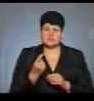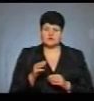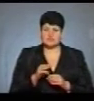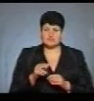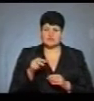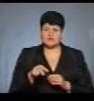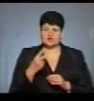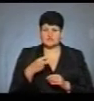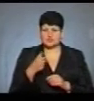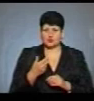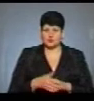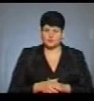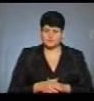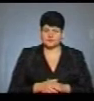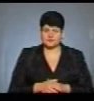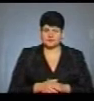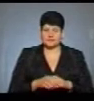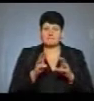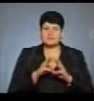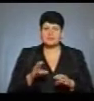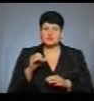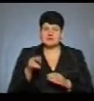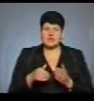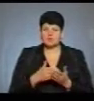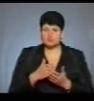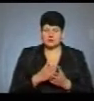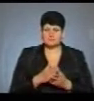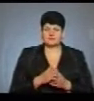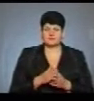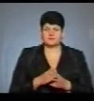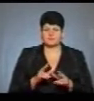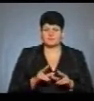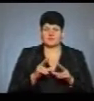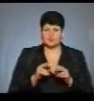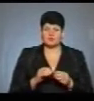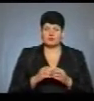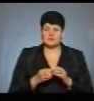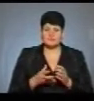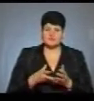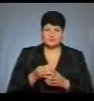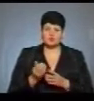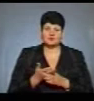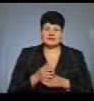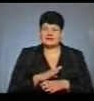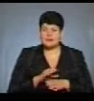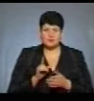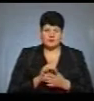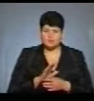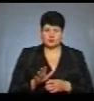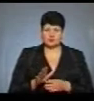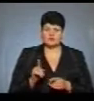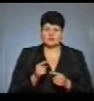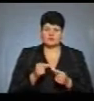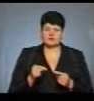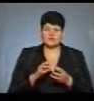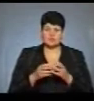травня 2020 року. Міністр соціальної політики запевнила, що проблем з виплатою субсидій не повинно виникати, що є відповідна